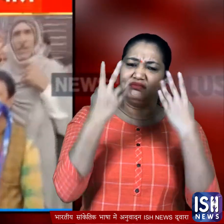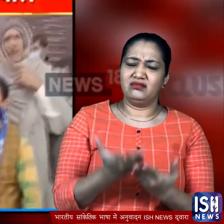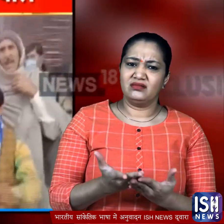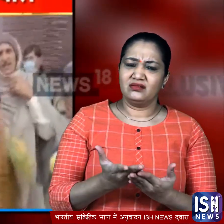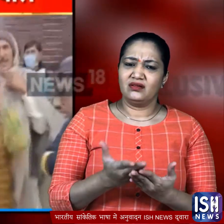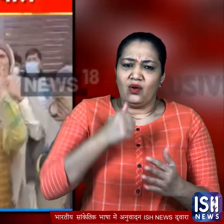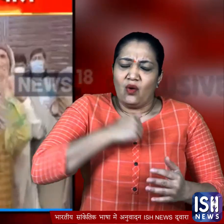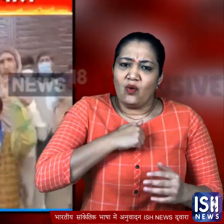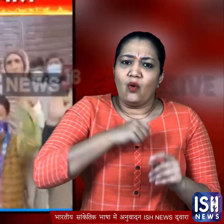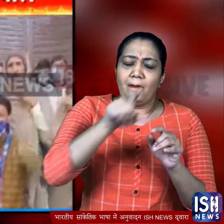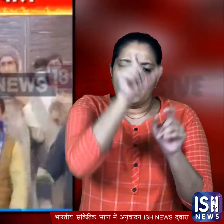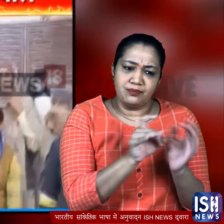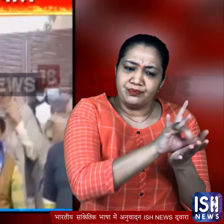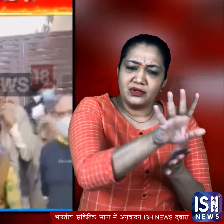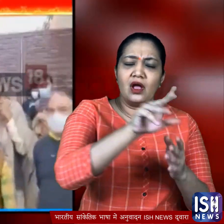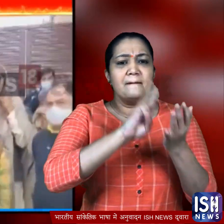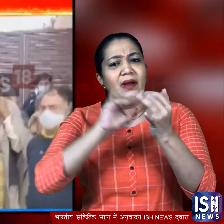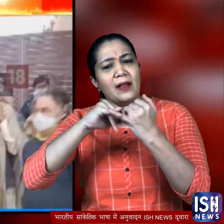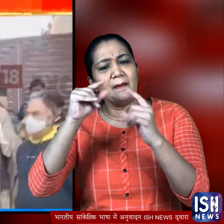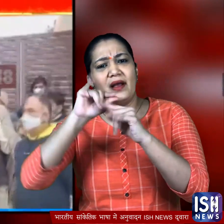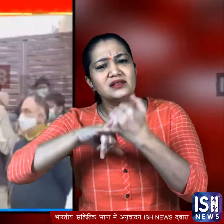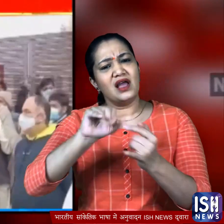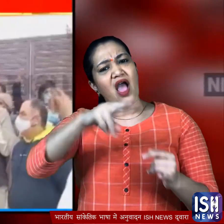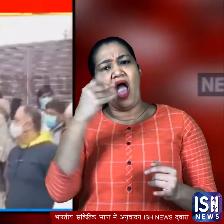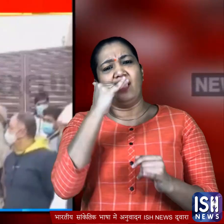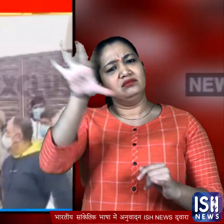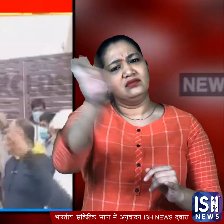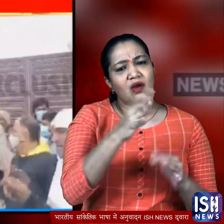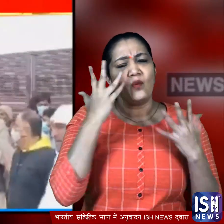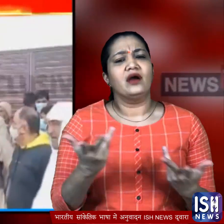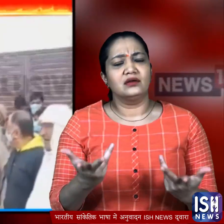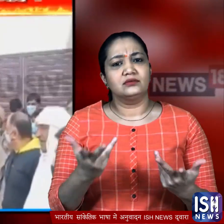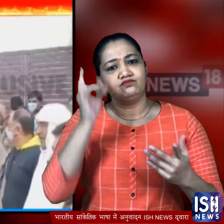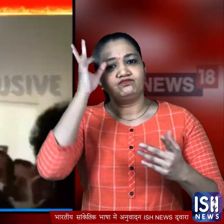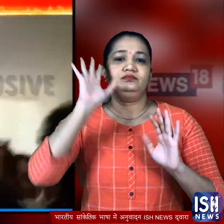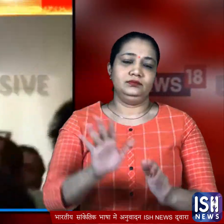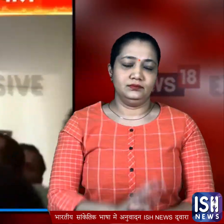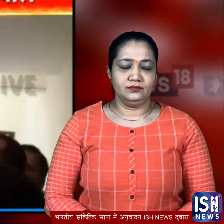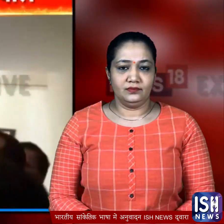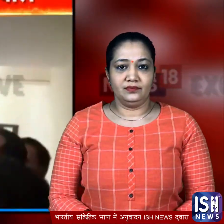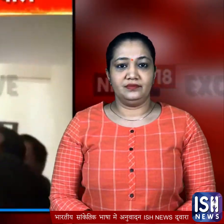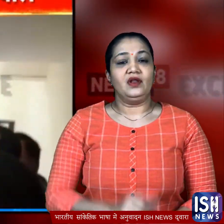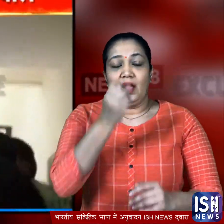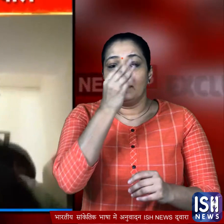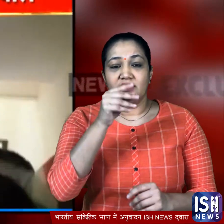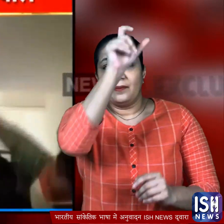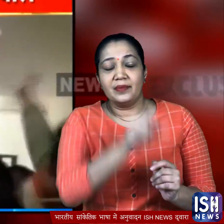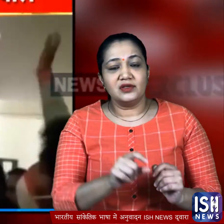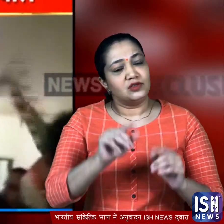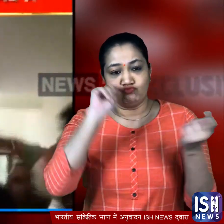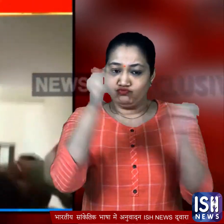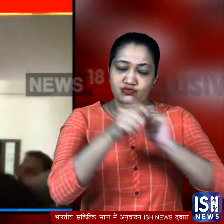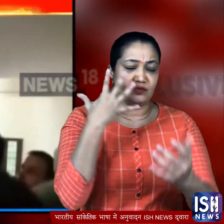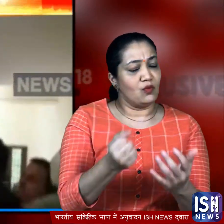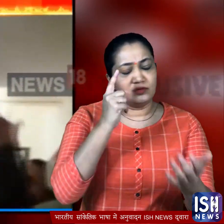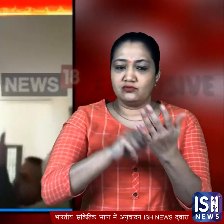लगी और उन्होंने अपनी ही पार्टी के उम्मीदवार मनिंदर पाल सिंह को बाहर का आदमी बताकर हंगामा खड़ा कर दिया। उन्होंने सिवाल खास सीट से बीजेपी प्रत्याशी